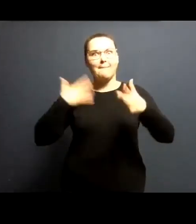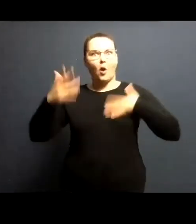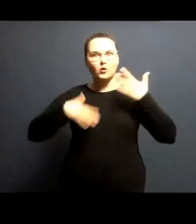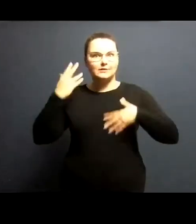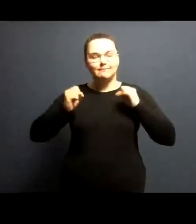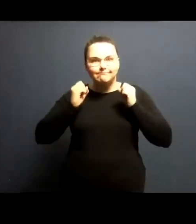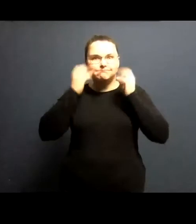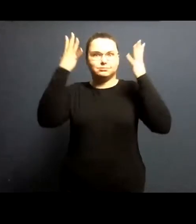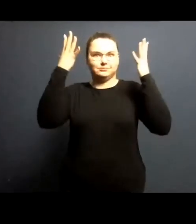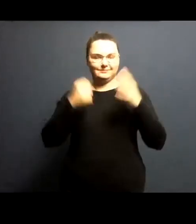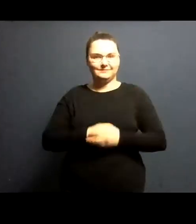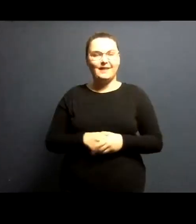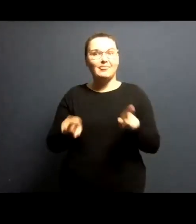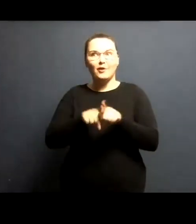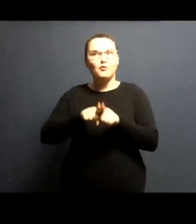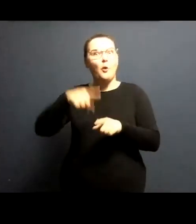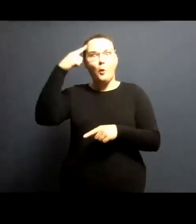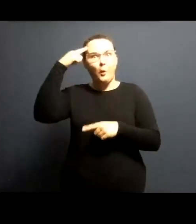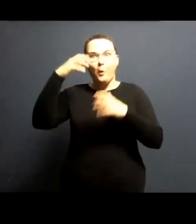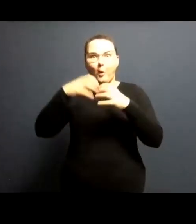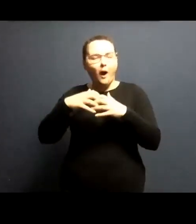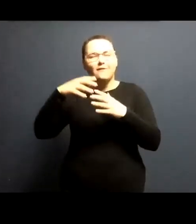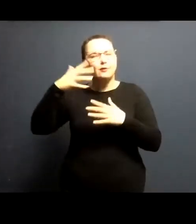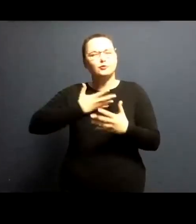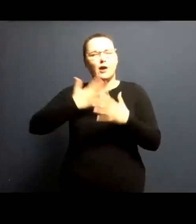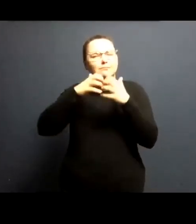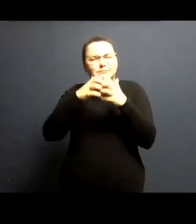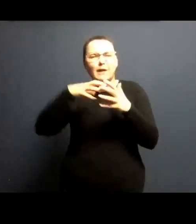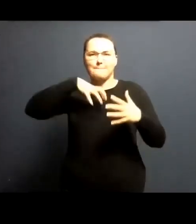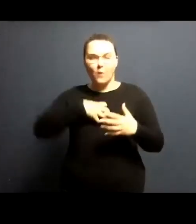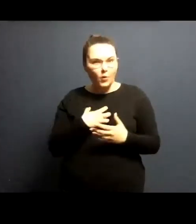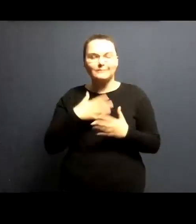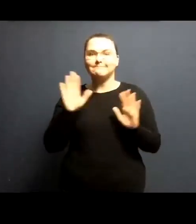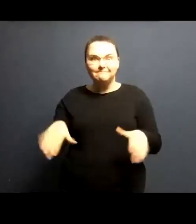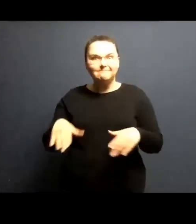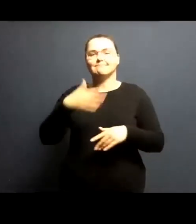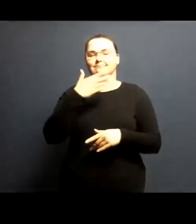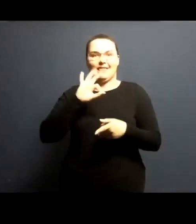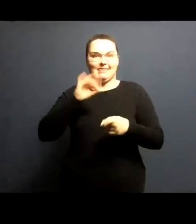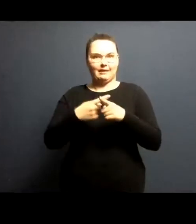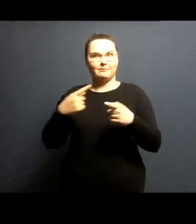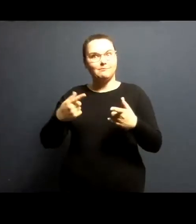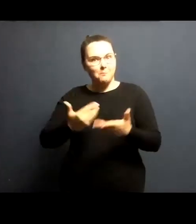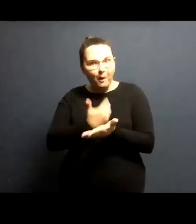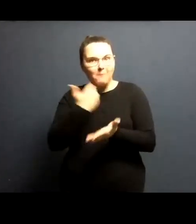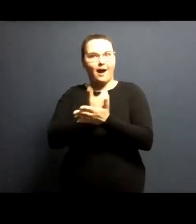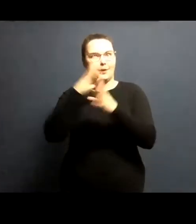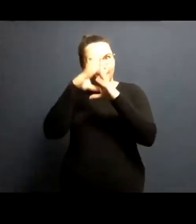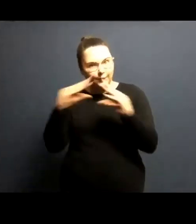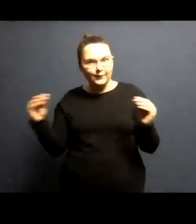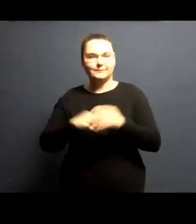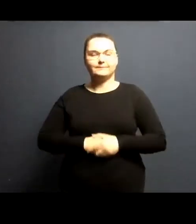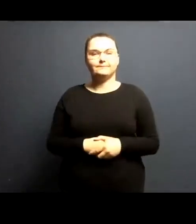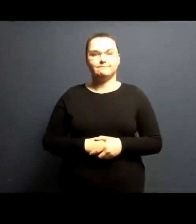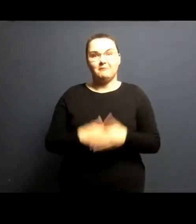głowa i nie można ukrażać seksu jest wręcz absurdalny w sytuacji, kiedy seks i endorfiny łagodzą